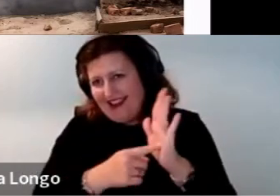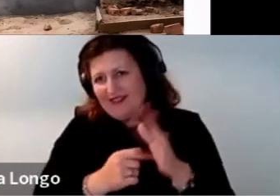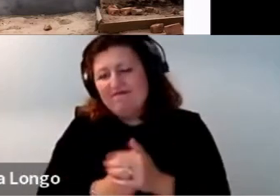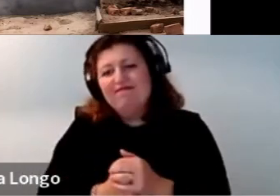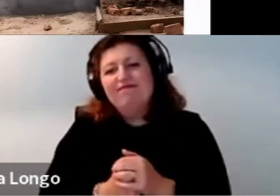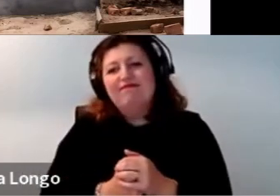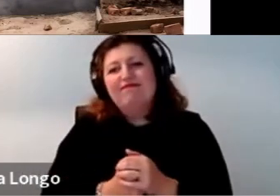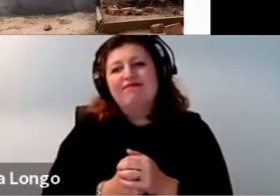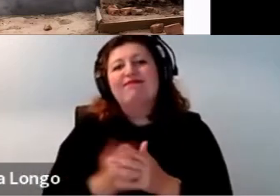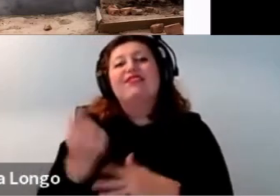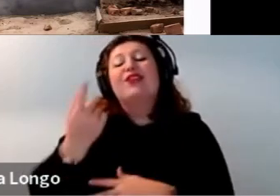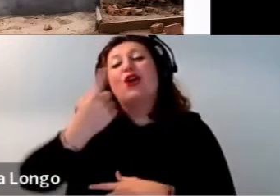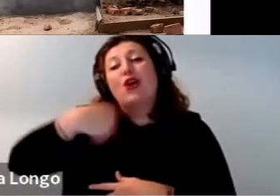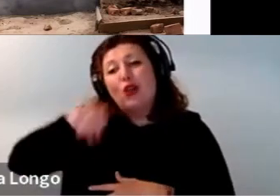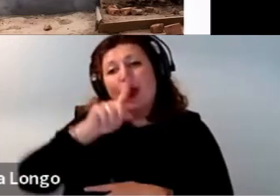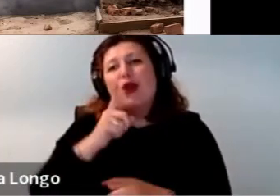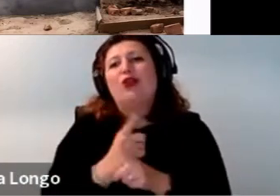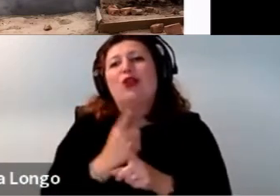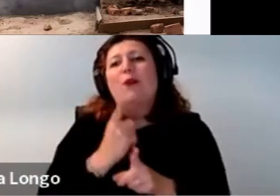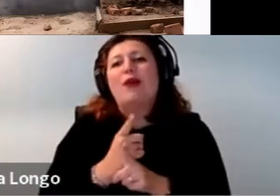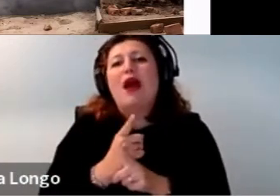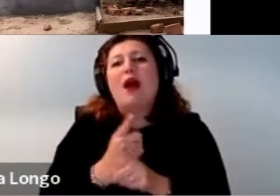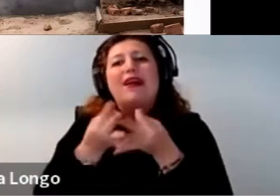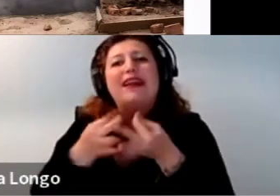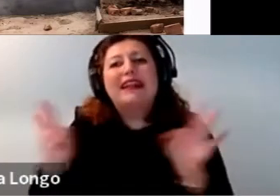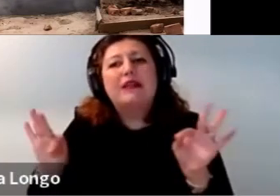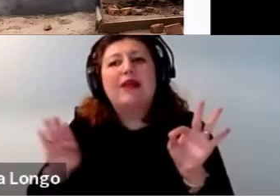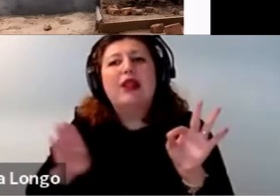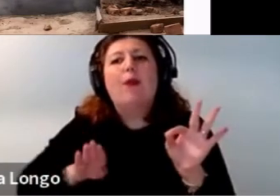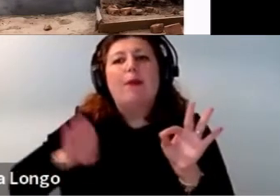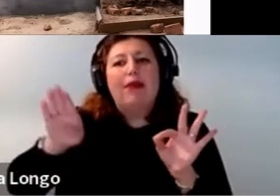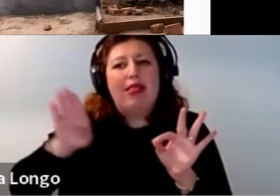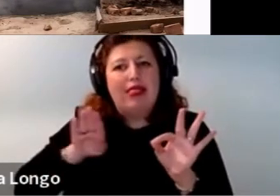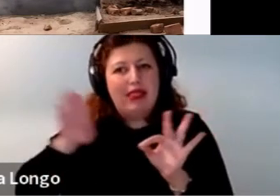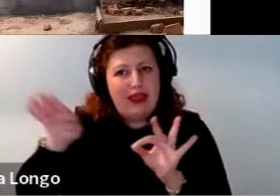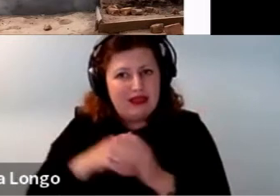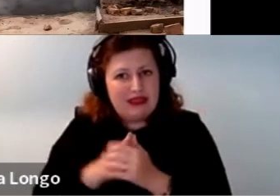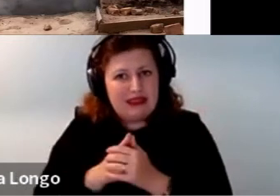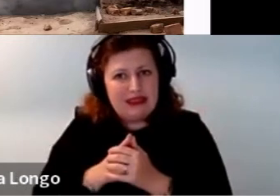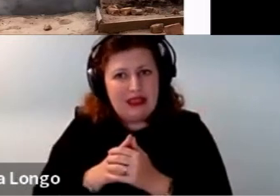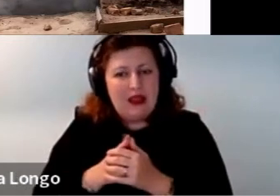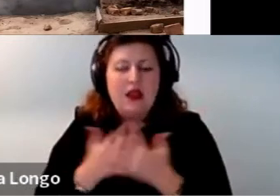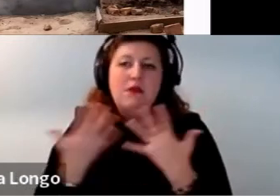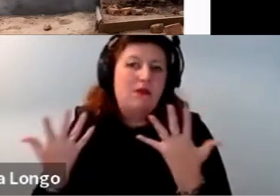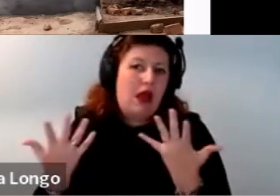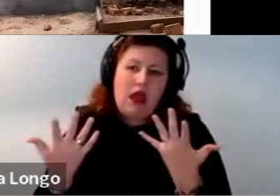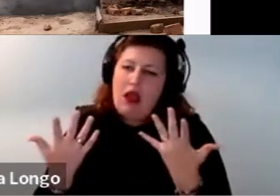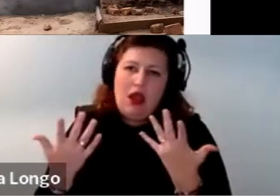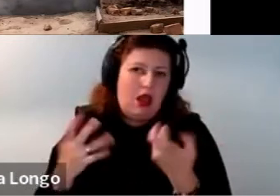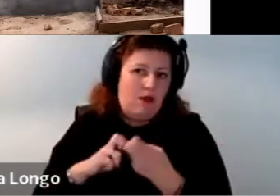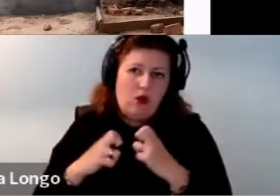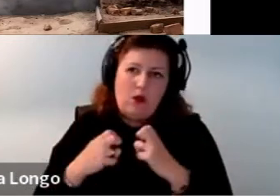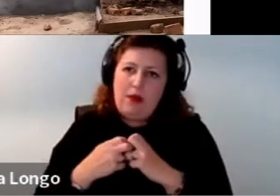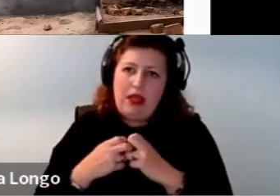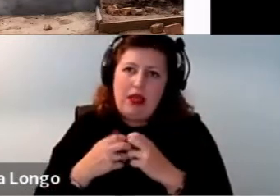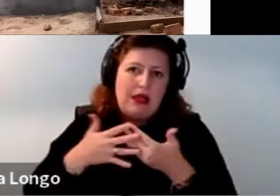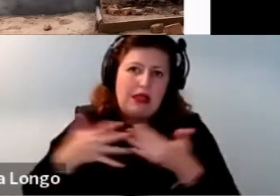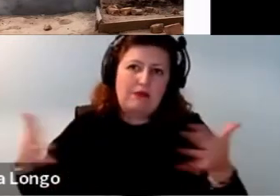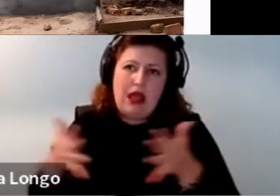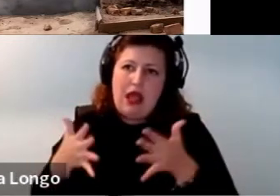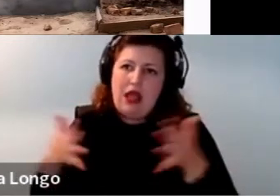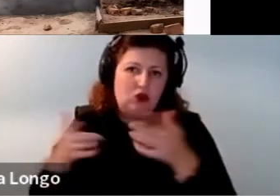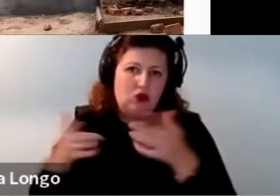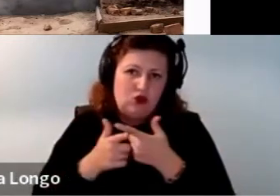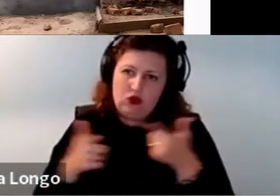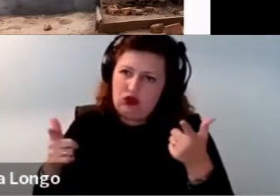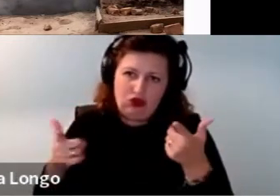essere tolleranti rispetto alla pendenza, come vedrete, principalmente perché non c'era spazio, cioè non c'era modo di